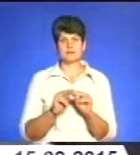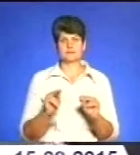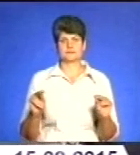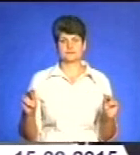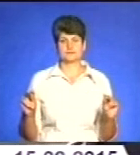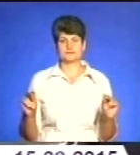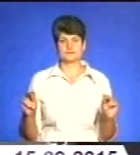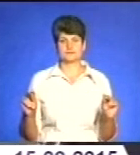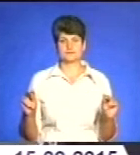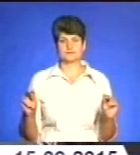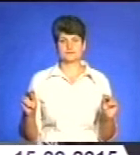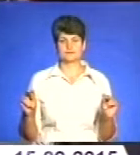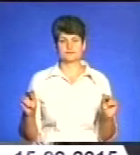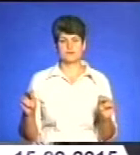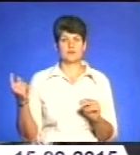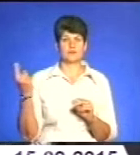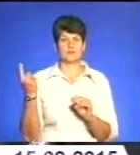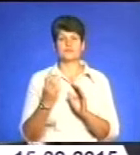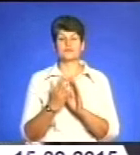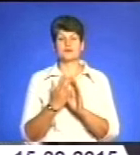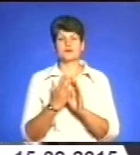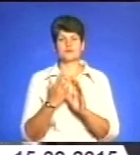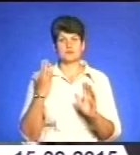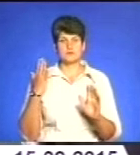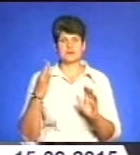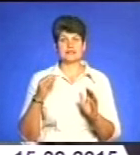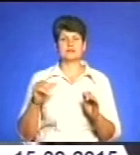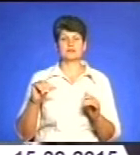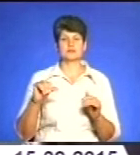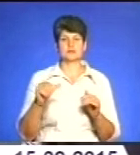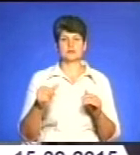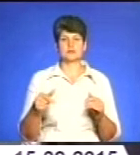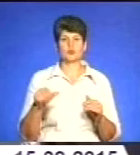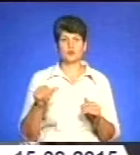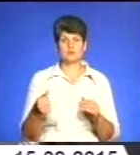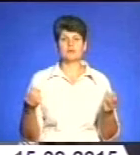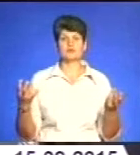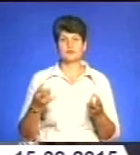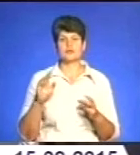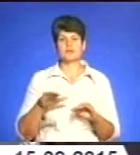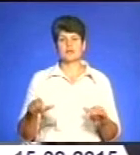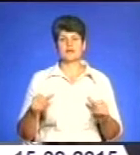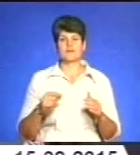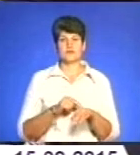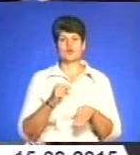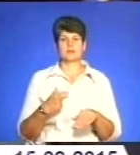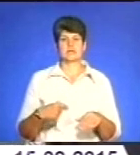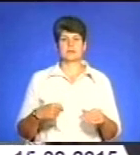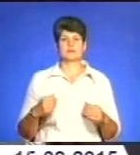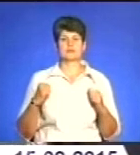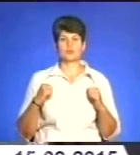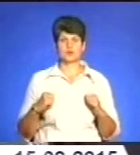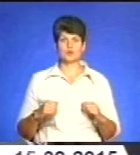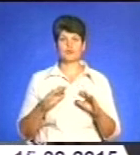викладацького складу. Насамперед, тривожна кнопка в школі необхідна, щоб діти могли себе почувати спокійно, щоб батьки,